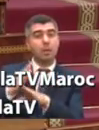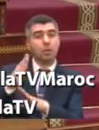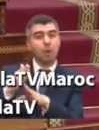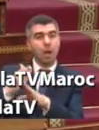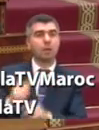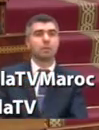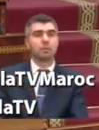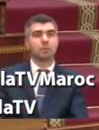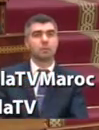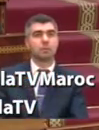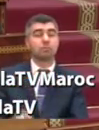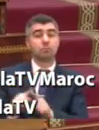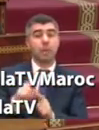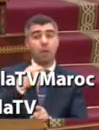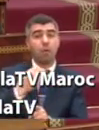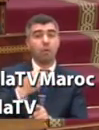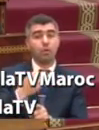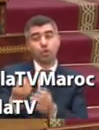السكري. وفي دراسة حديثة